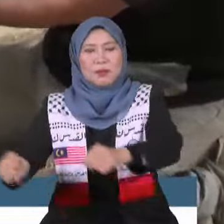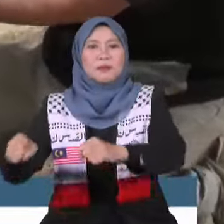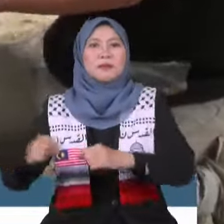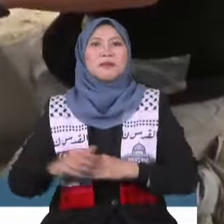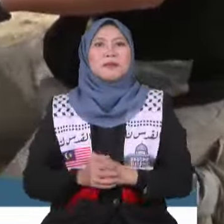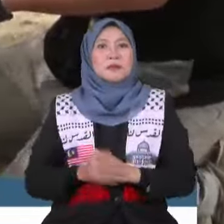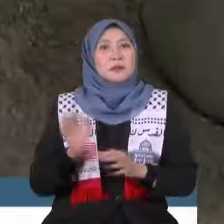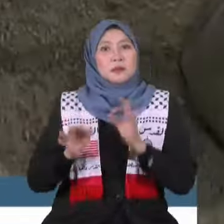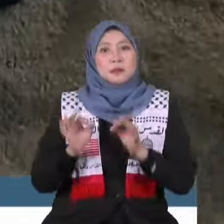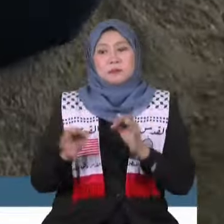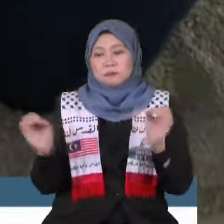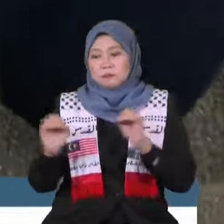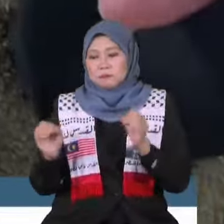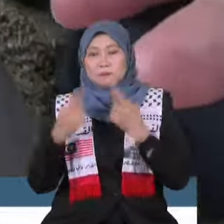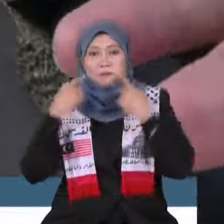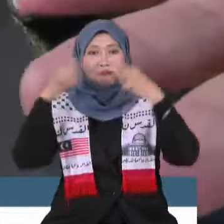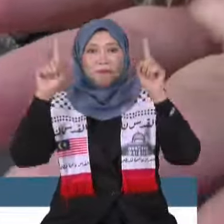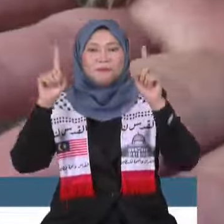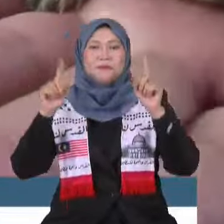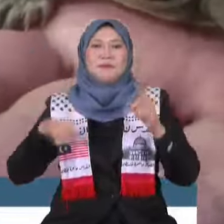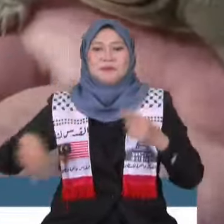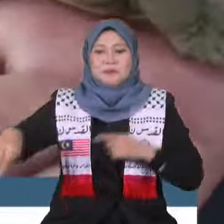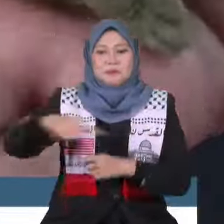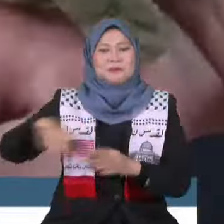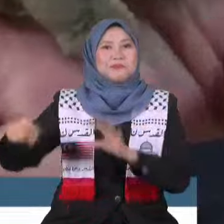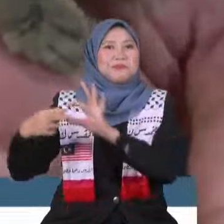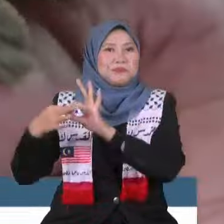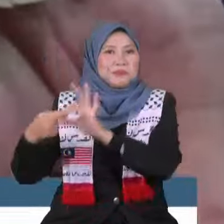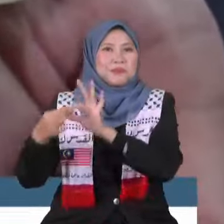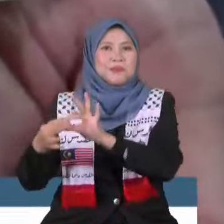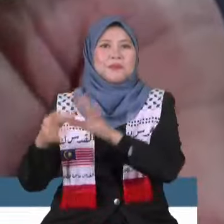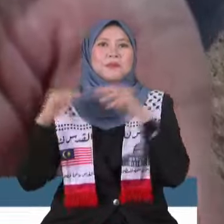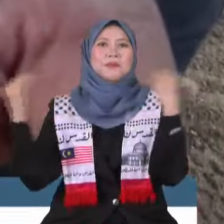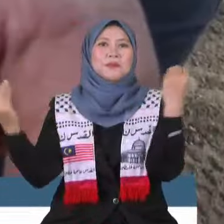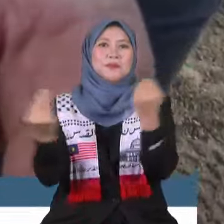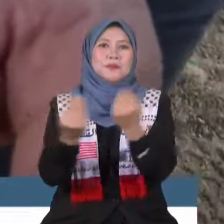berjaya tanpa pelibatan masyarakat sekitar.